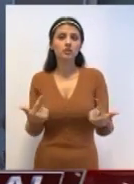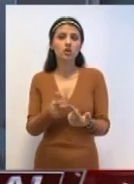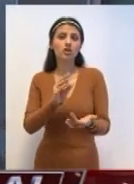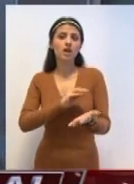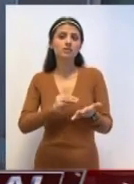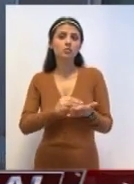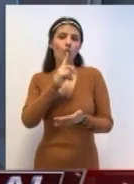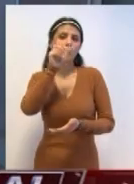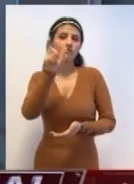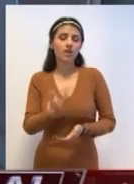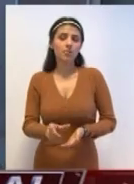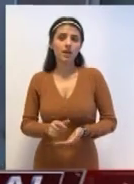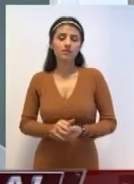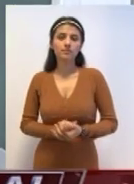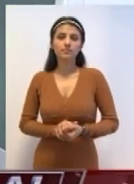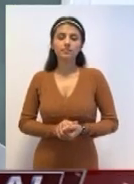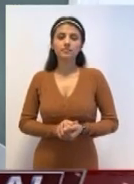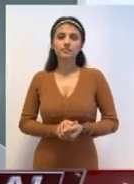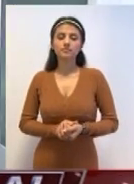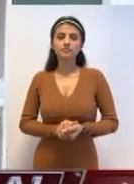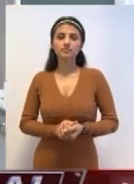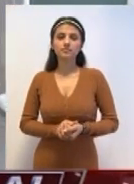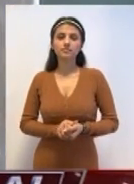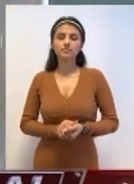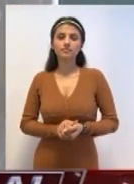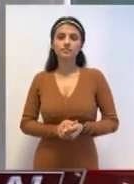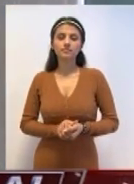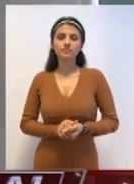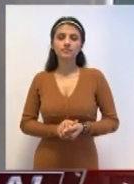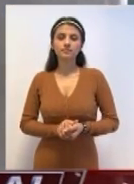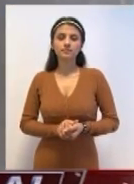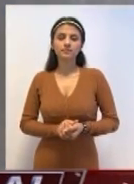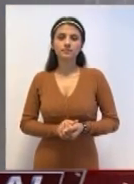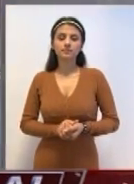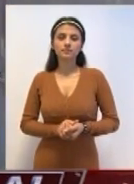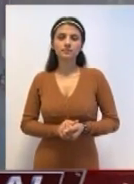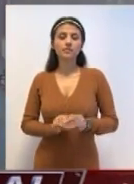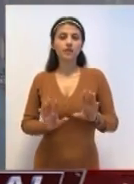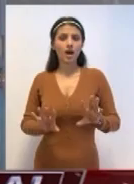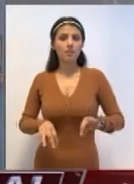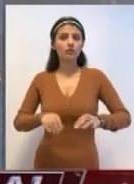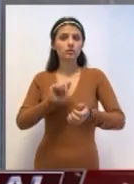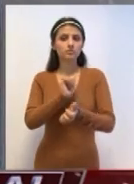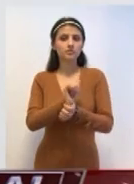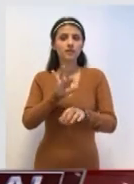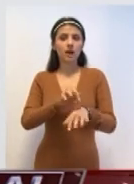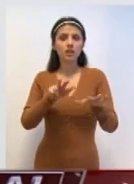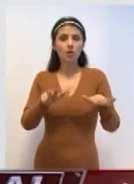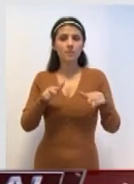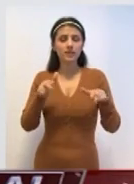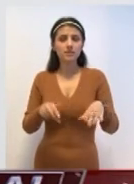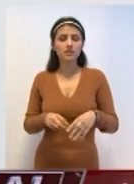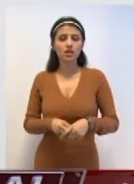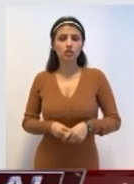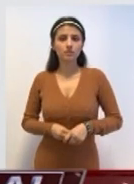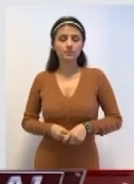a primit banii pentru că așa a simțit o pacientă. Am avut o percheziție data